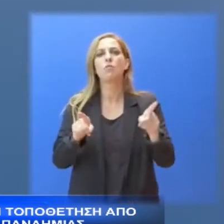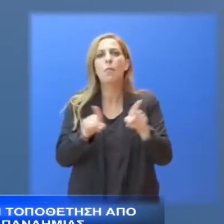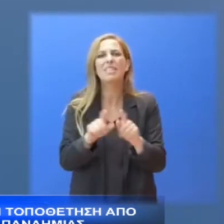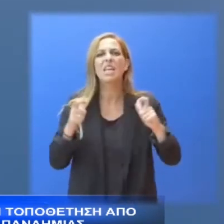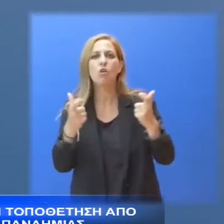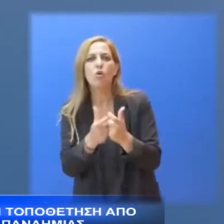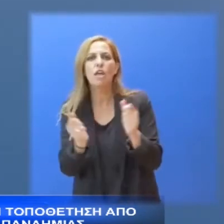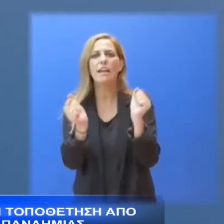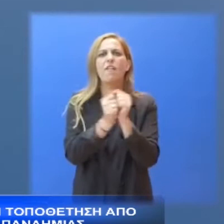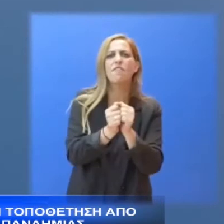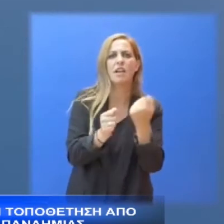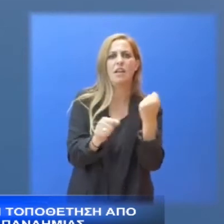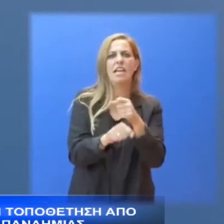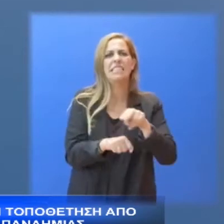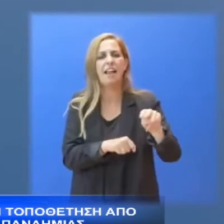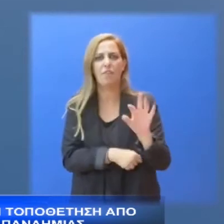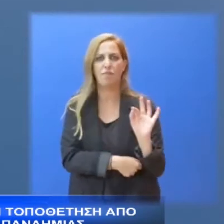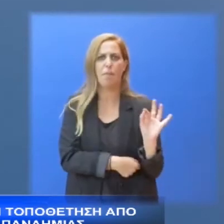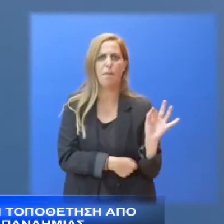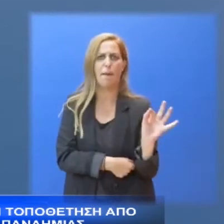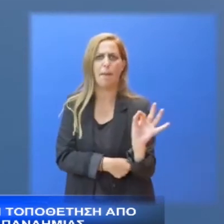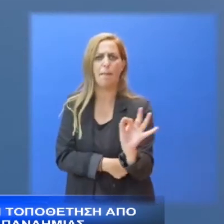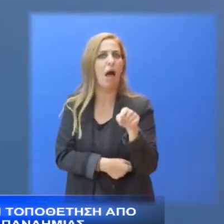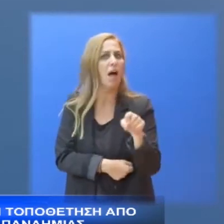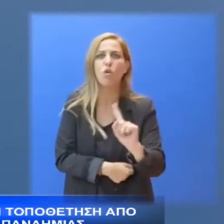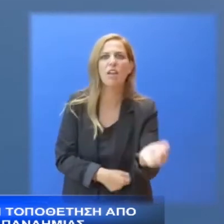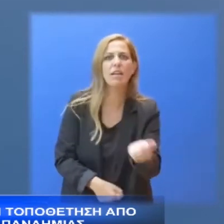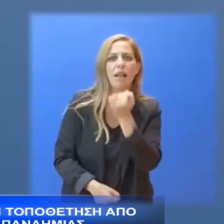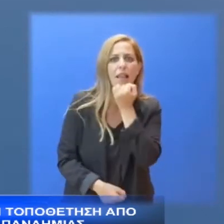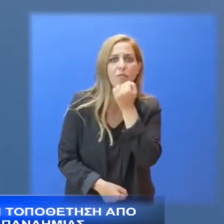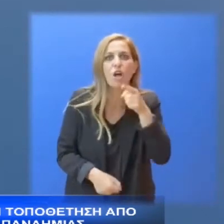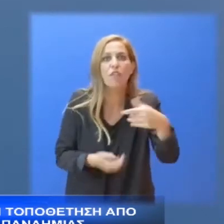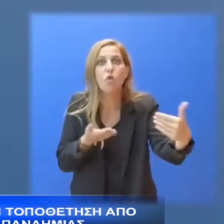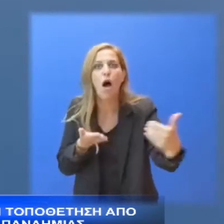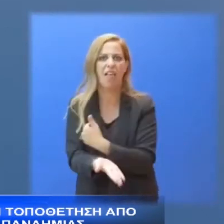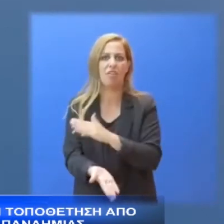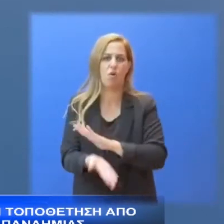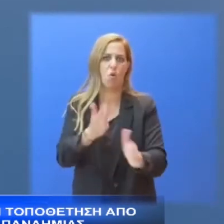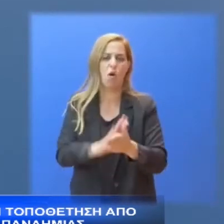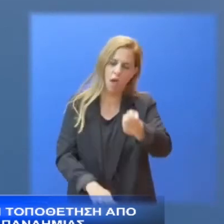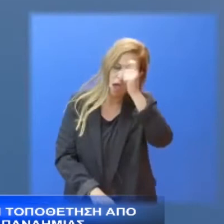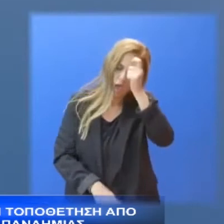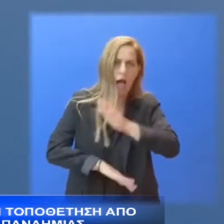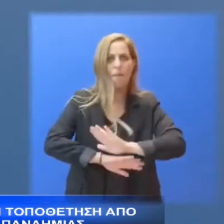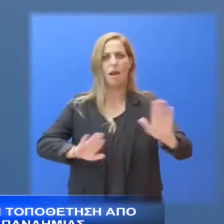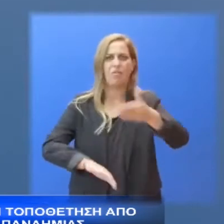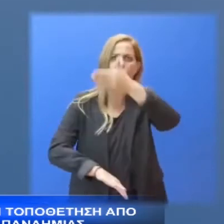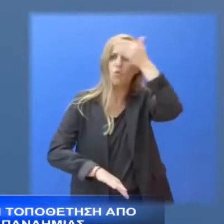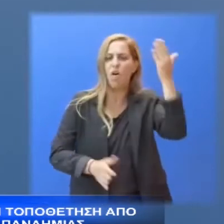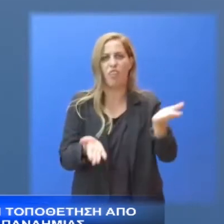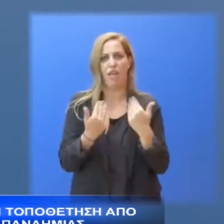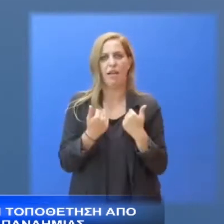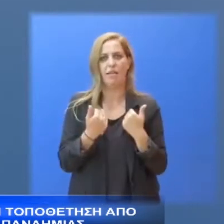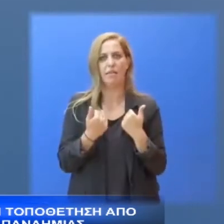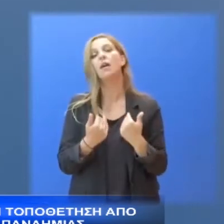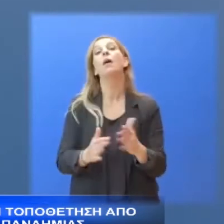να κοστίσει ανθρώπινες ζωές. Και αυτό δεν είναι απλώς λάθος, είναι άδικο, είναι ηθικά απαράδεκτο. Γι' αυτό ακριβώς η